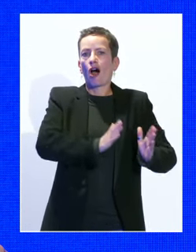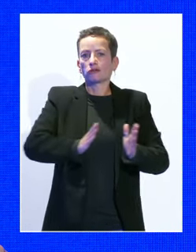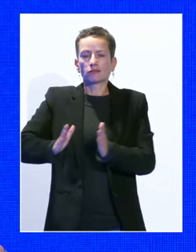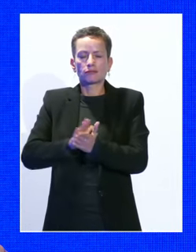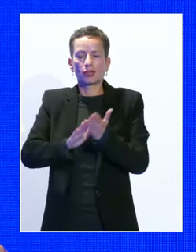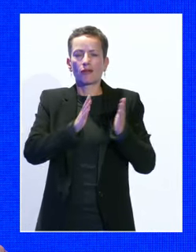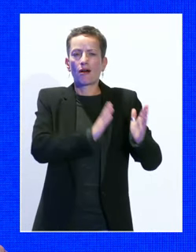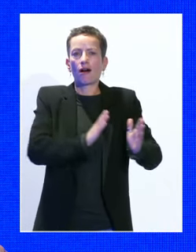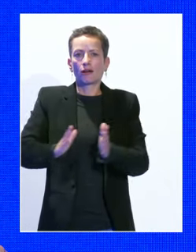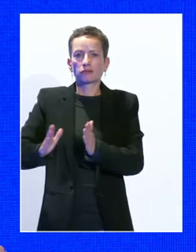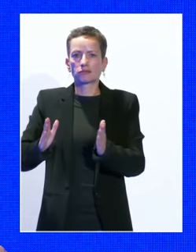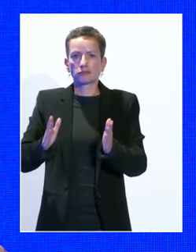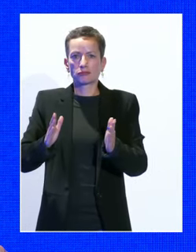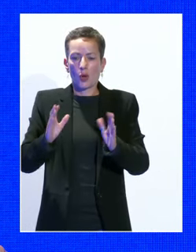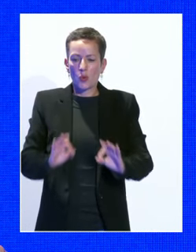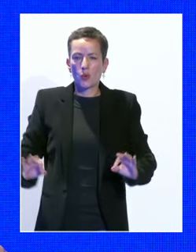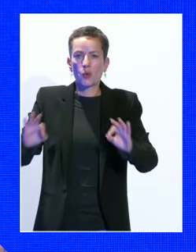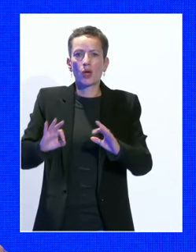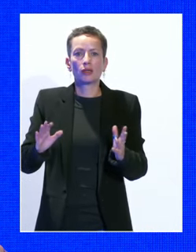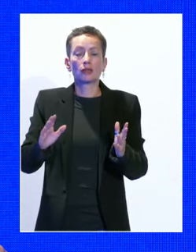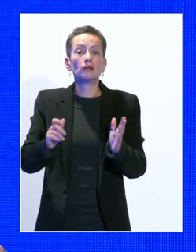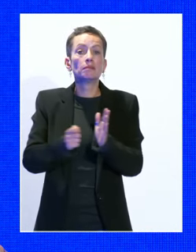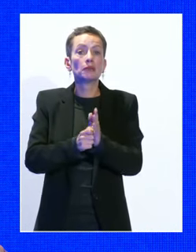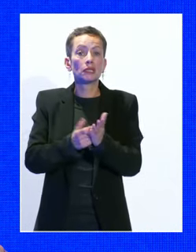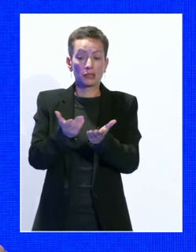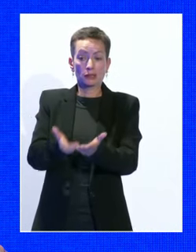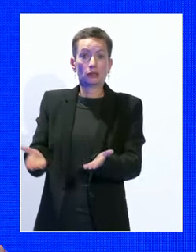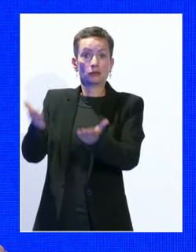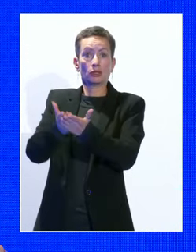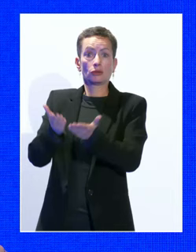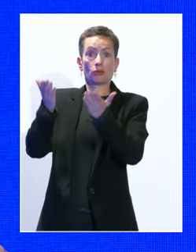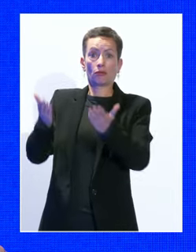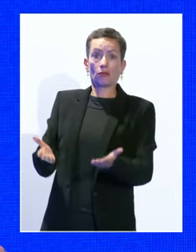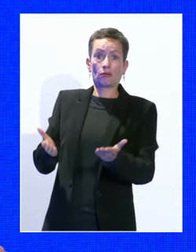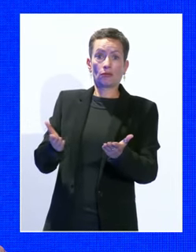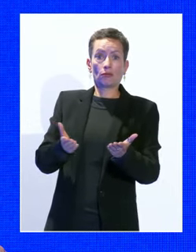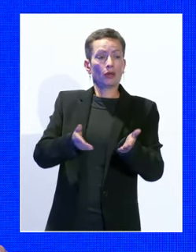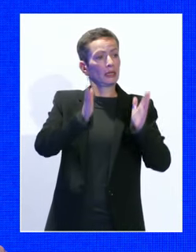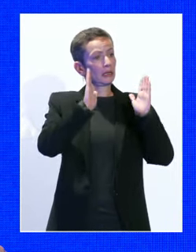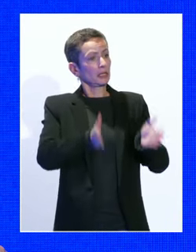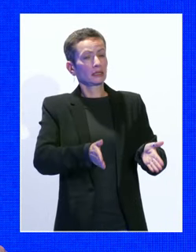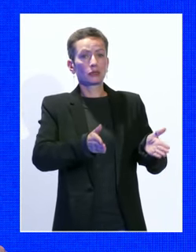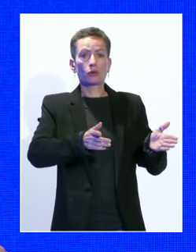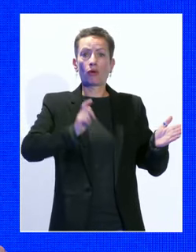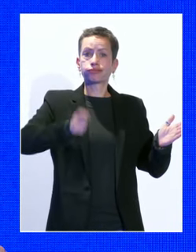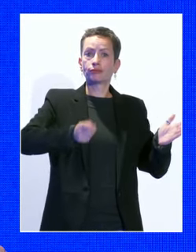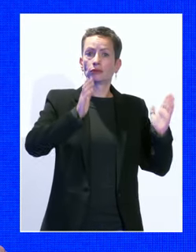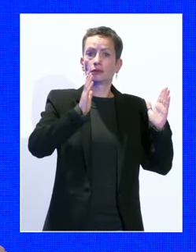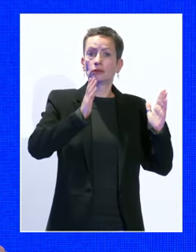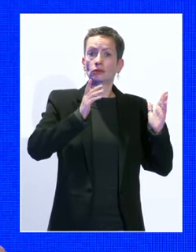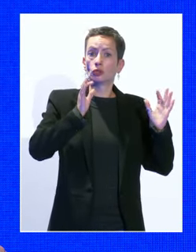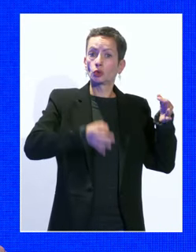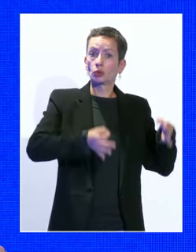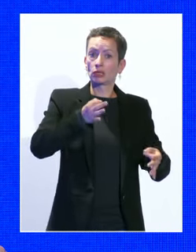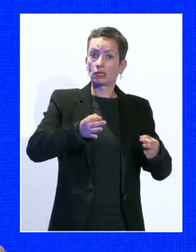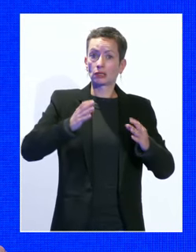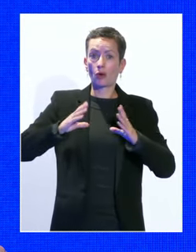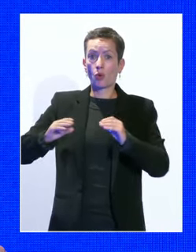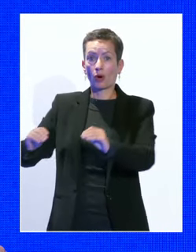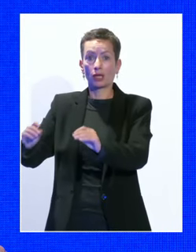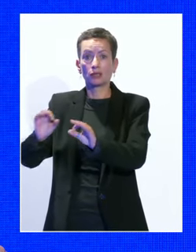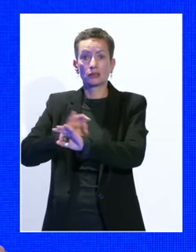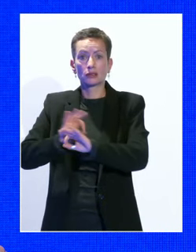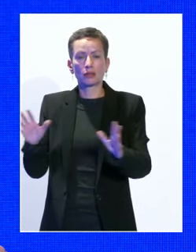pas garanti quand on se trouve dans une situation où les décisions de justice ne peuvent pas être exécutées. Il est